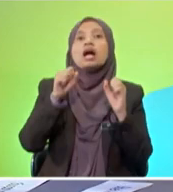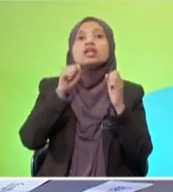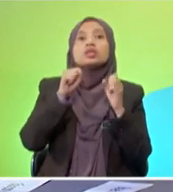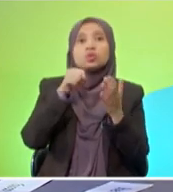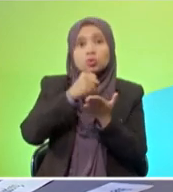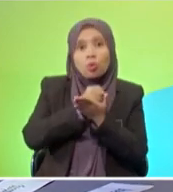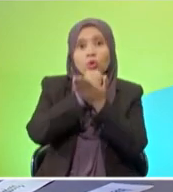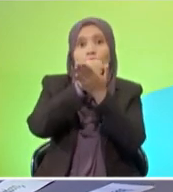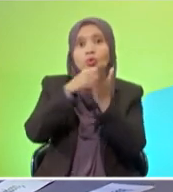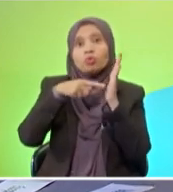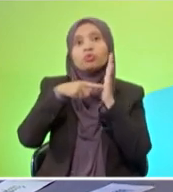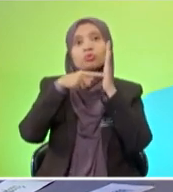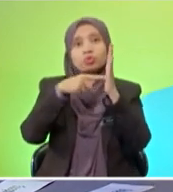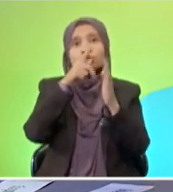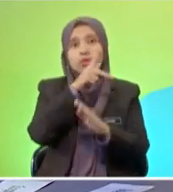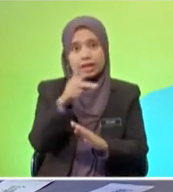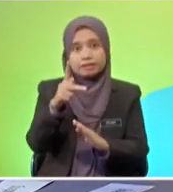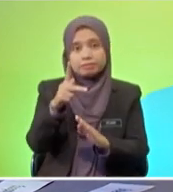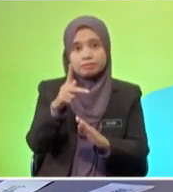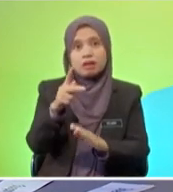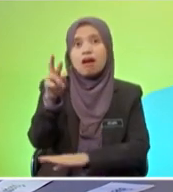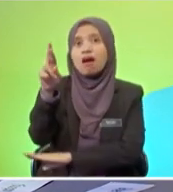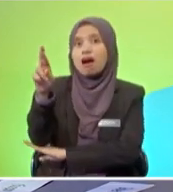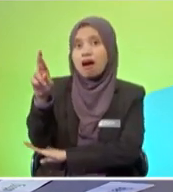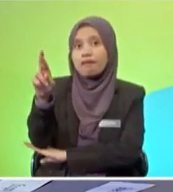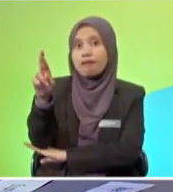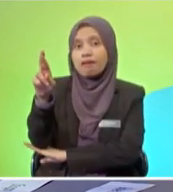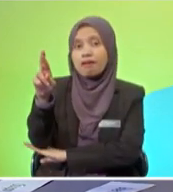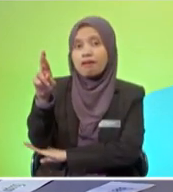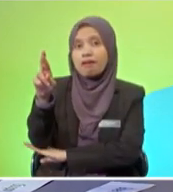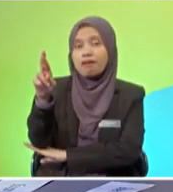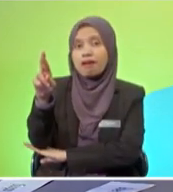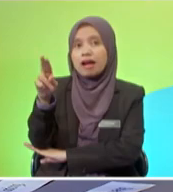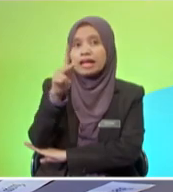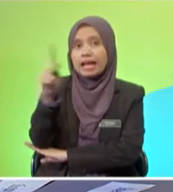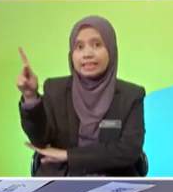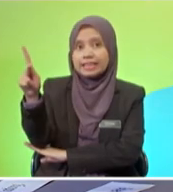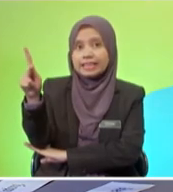Dan kalau kita lihat rimanya ART dan juga